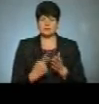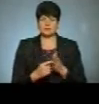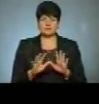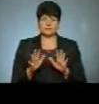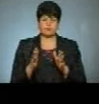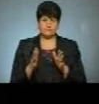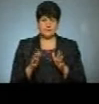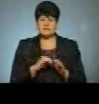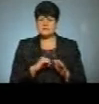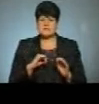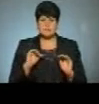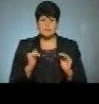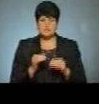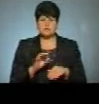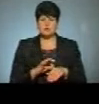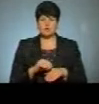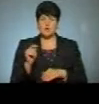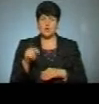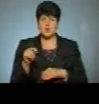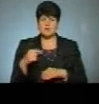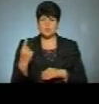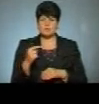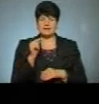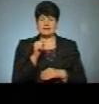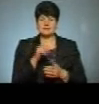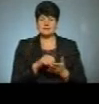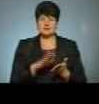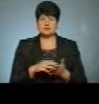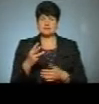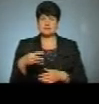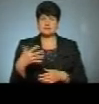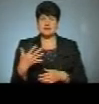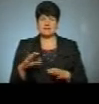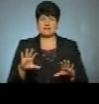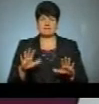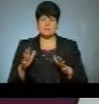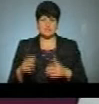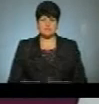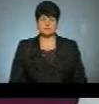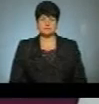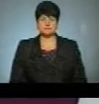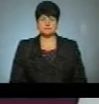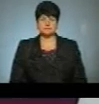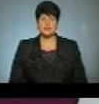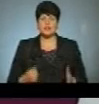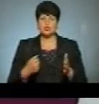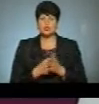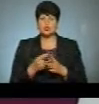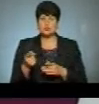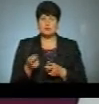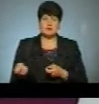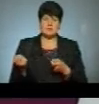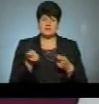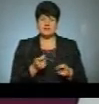випадки. Найменше хворих у Луганській області, там зареєстровано 35 випадків коронавірусу. До Тернополя привезли